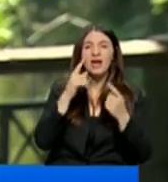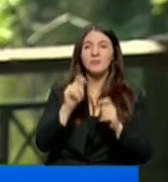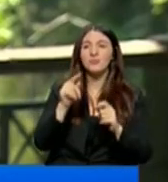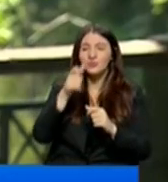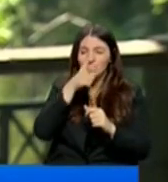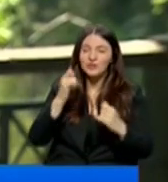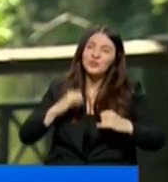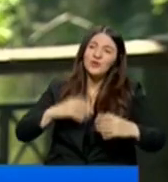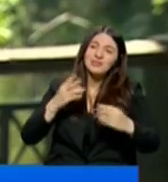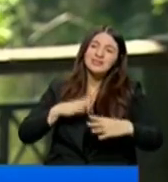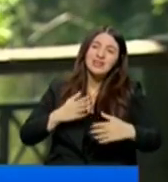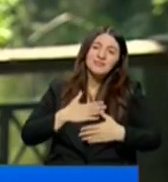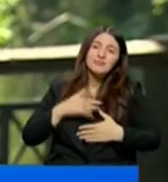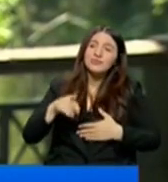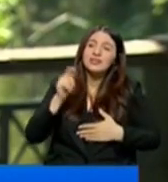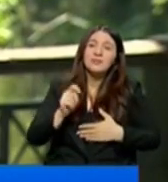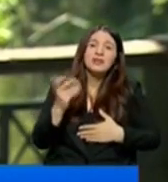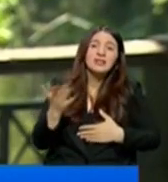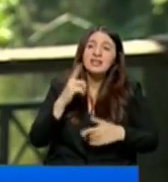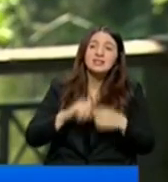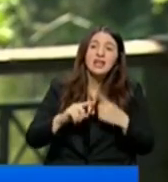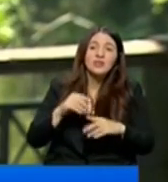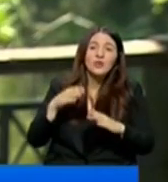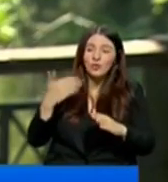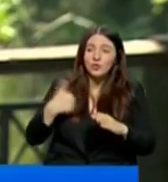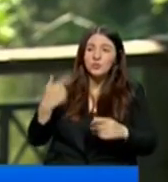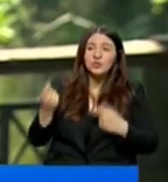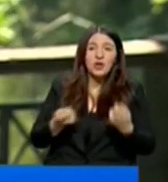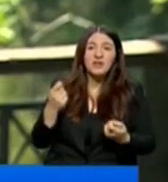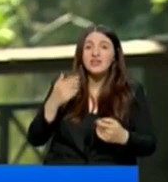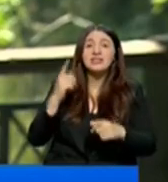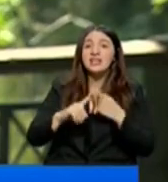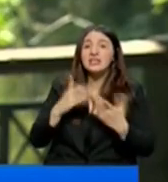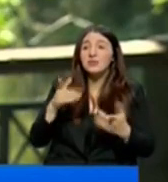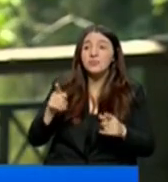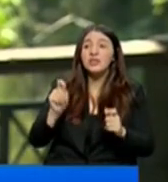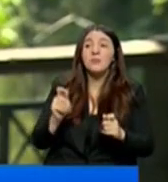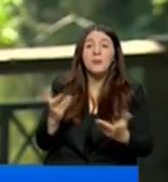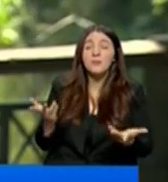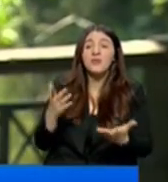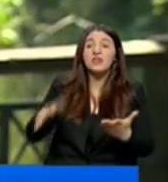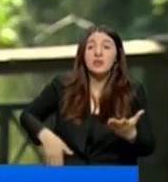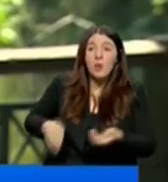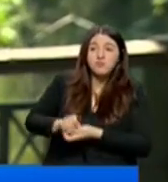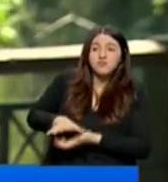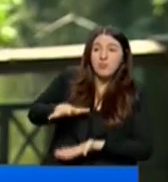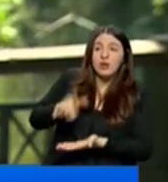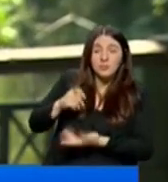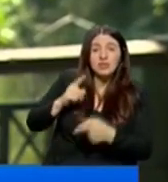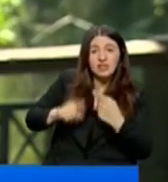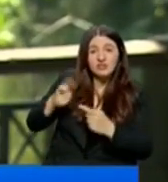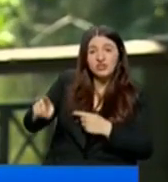ülkede huzurun olmasını isterim. Ya bunu yapmak zaten siyaset kurumunun görevidir. Siyaset kurumu bunu yapamıyor ve cebini dolduruyorsa